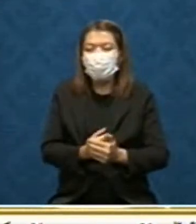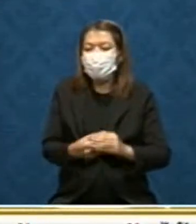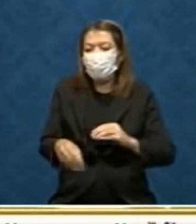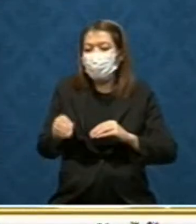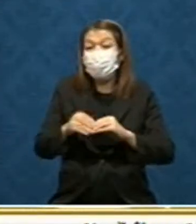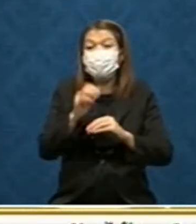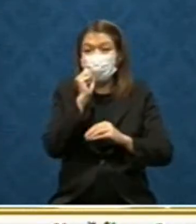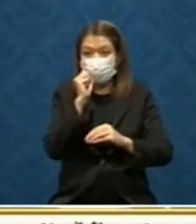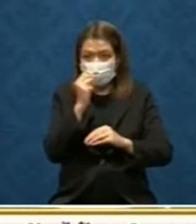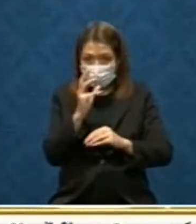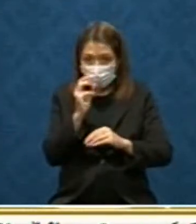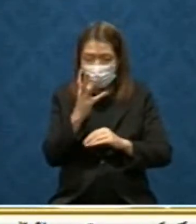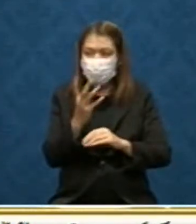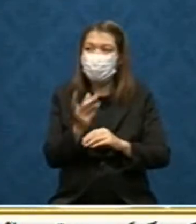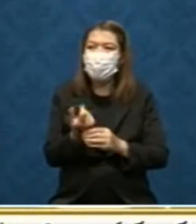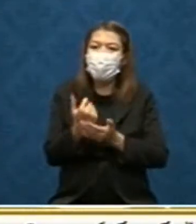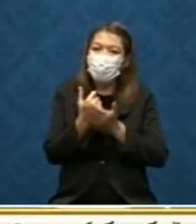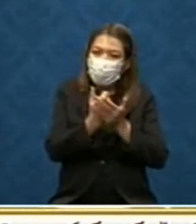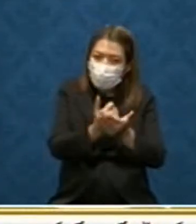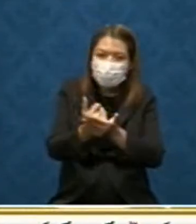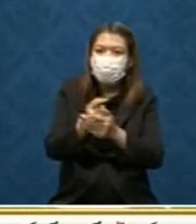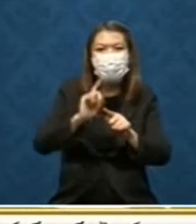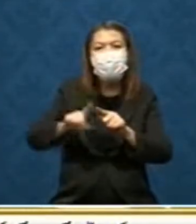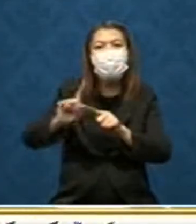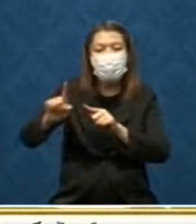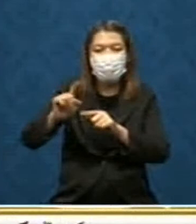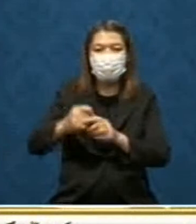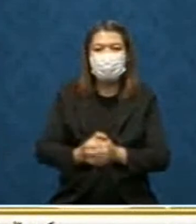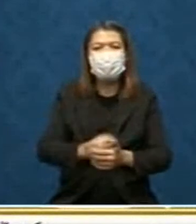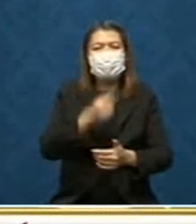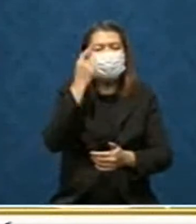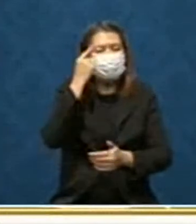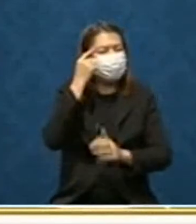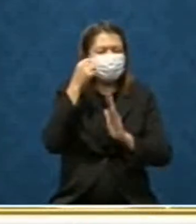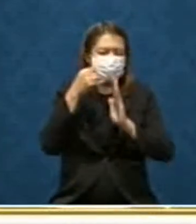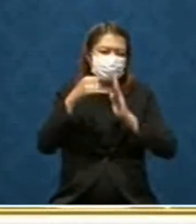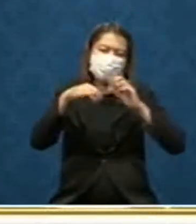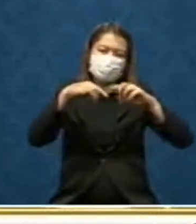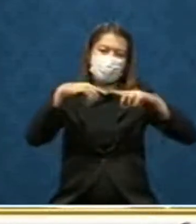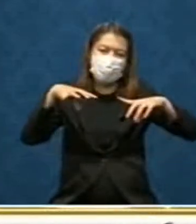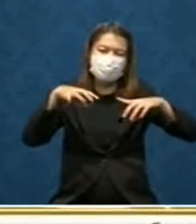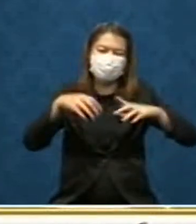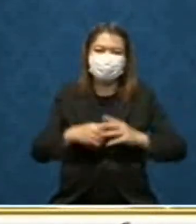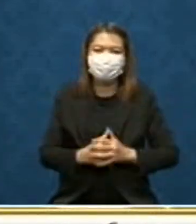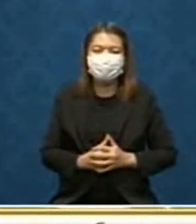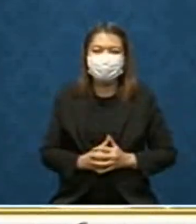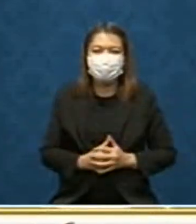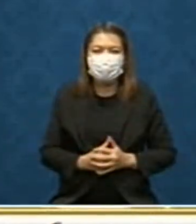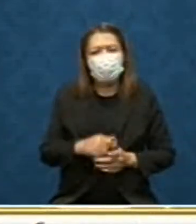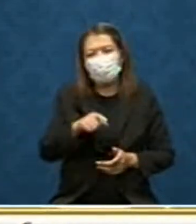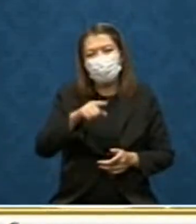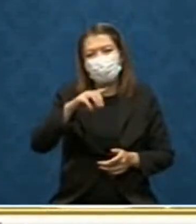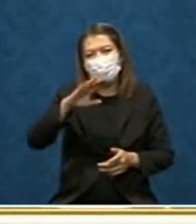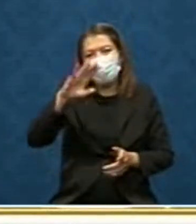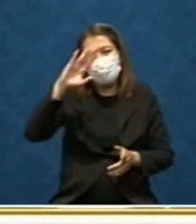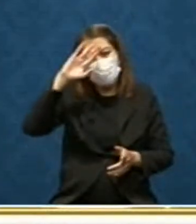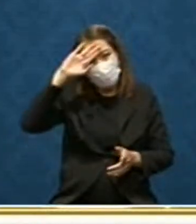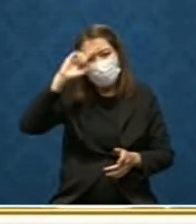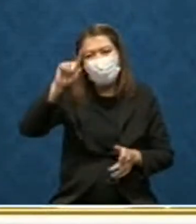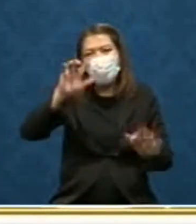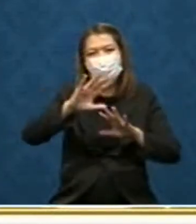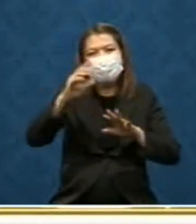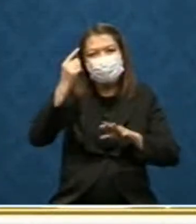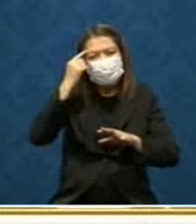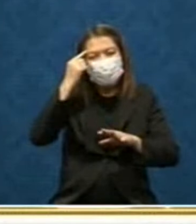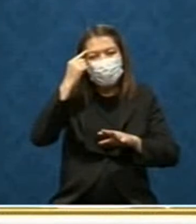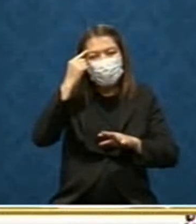มสวัิการตรงนนี่นั่นน่แล้ททานคิดพิ Exานัดทหาคิดแบบนี้นี่ปต่วยเลยนะครับ